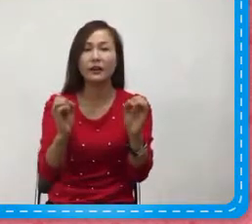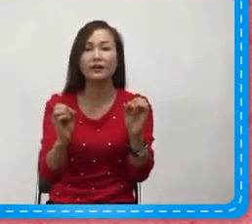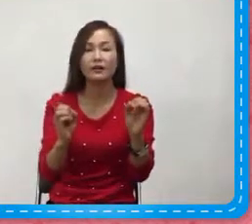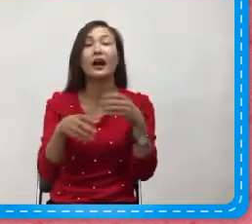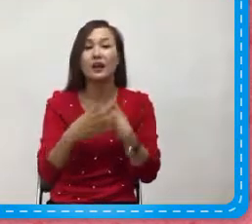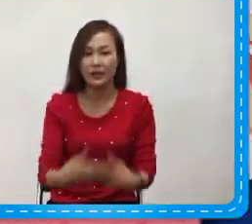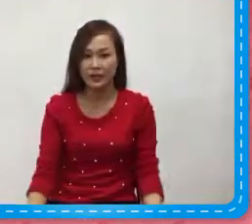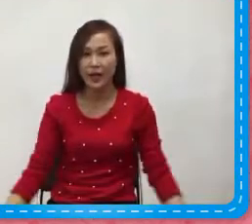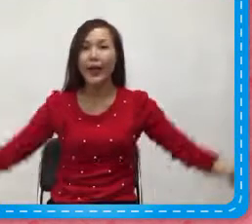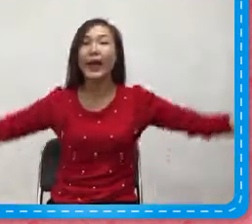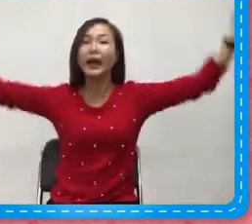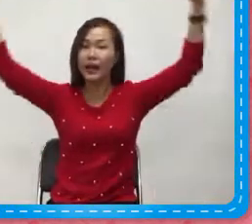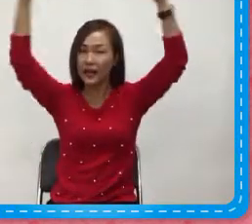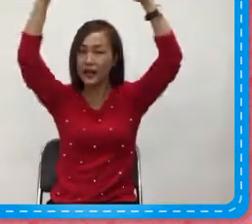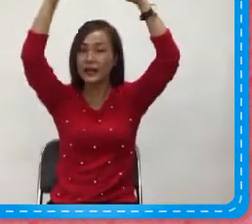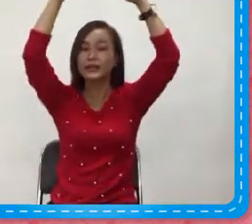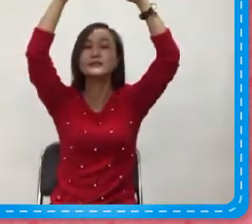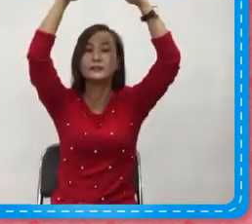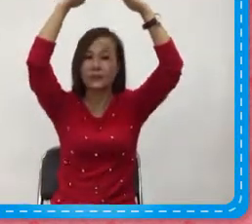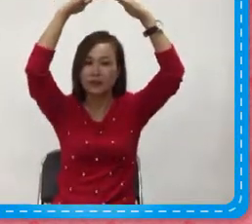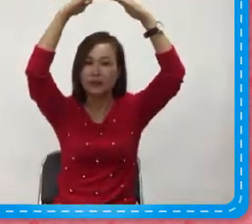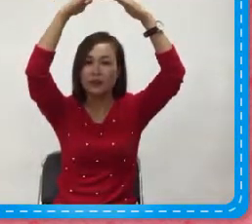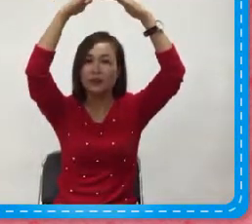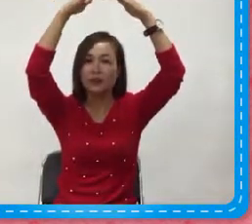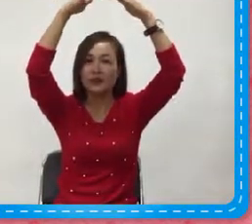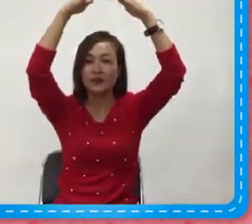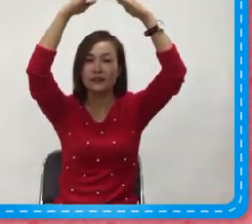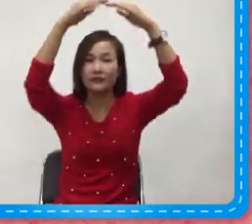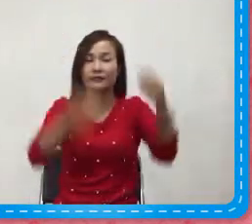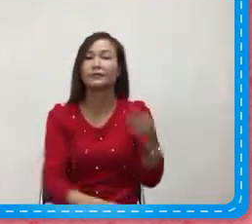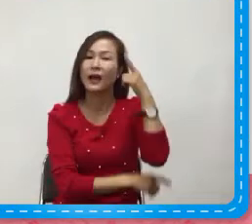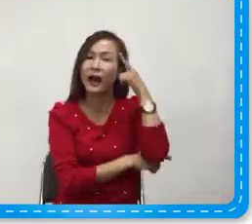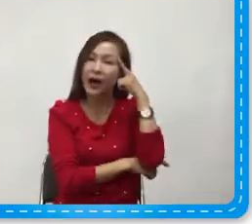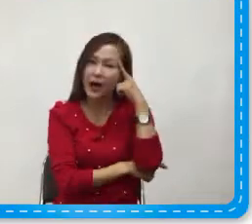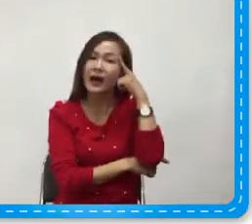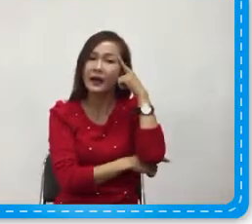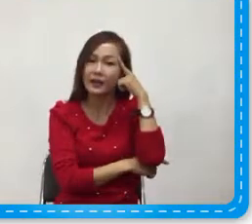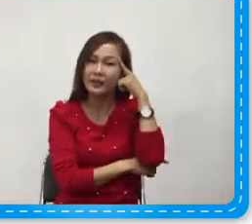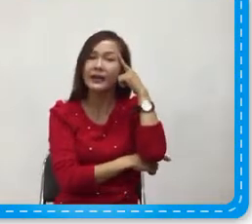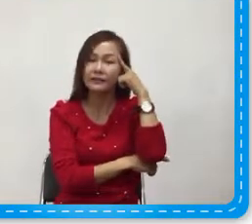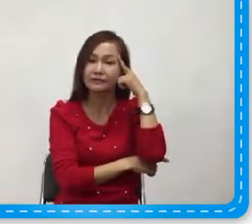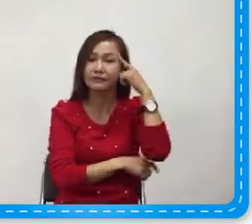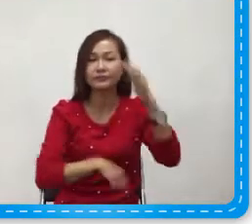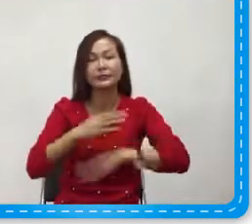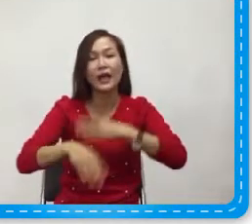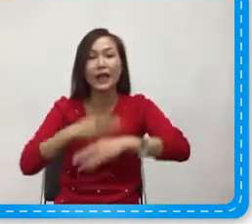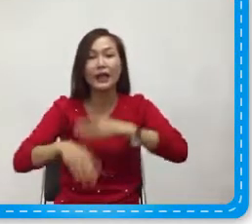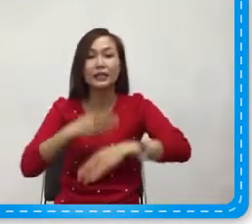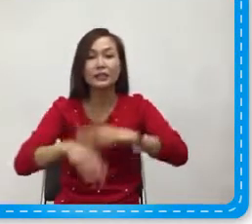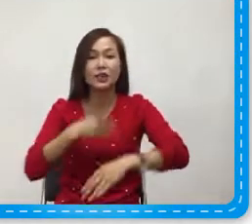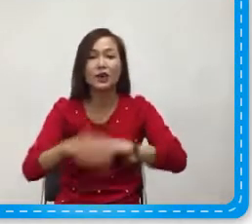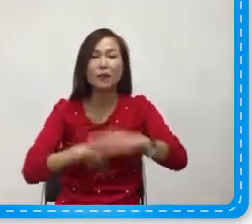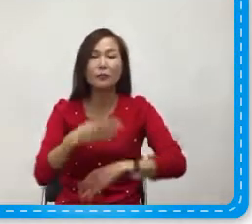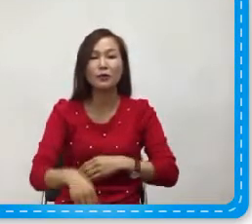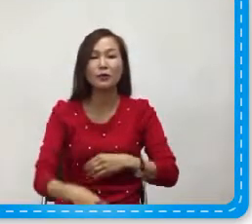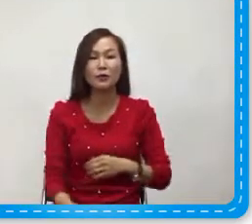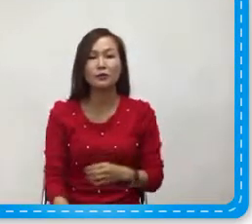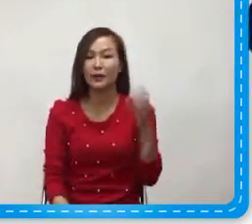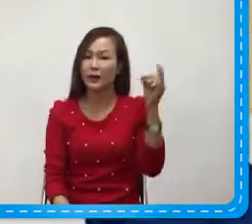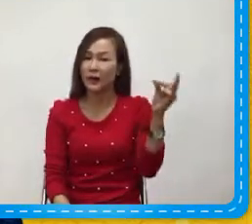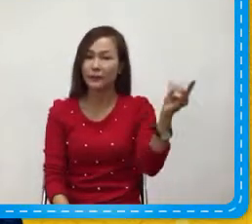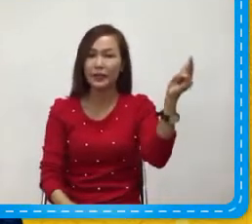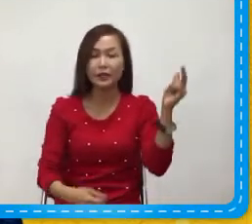모양이니 응 둥근 모양이야 공인 다 다